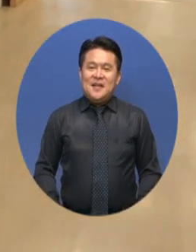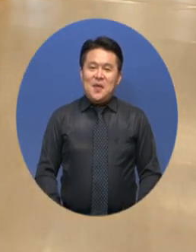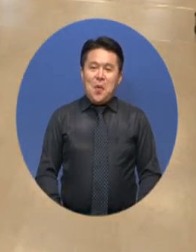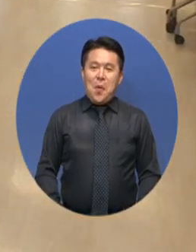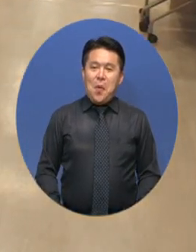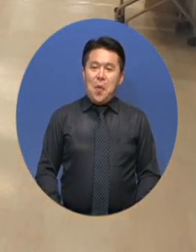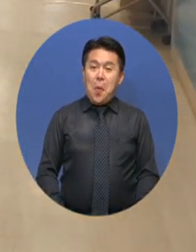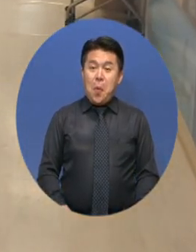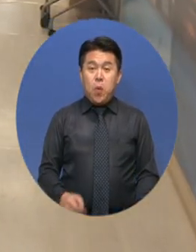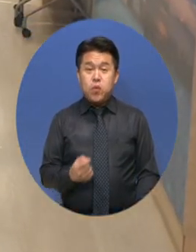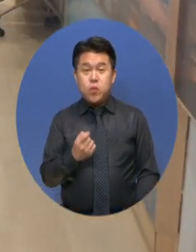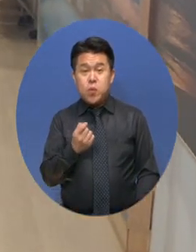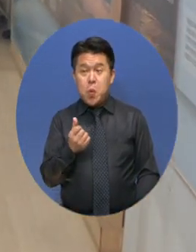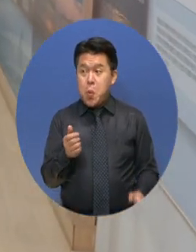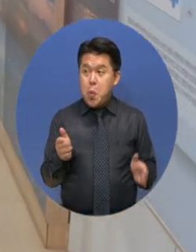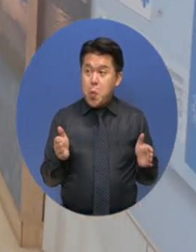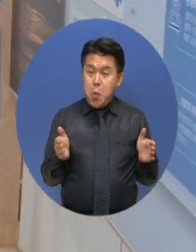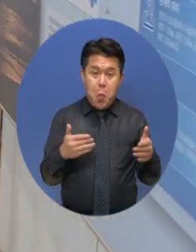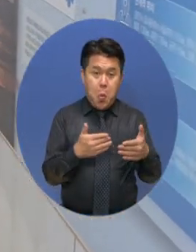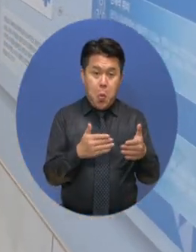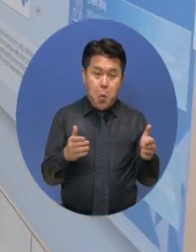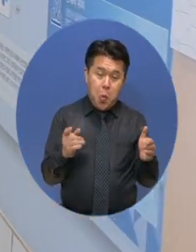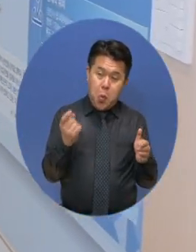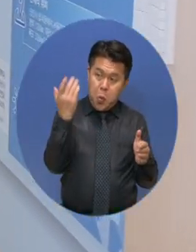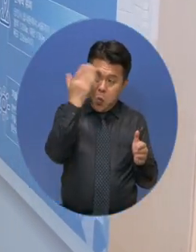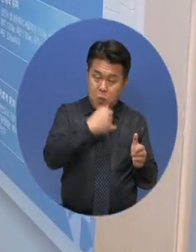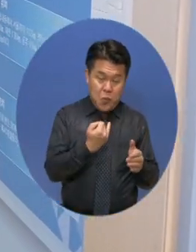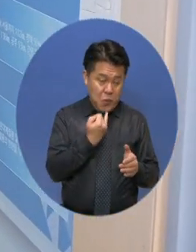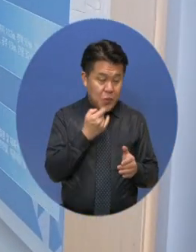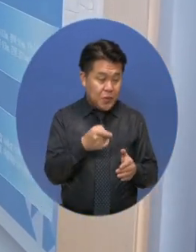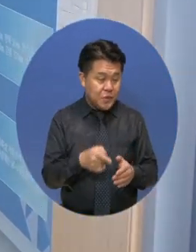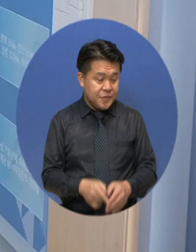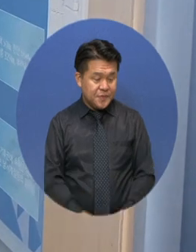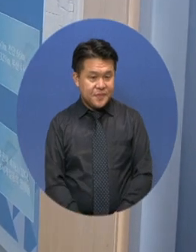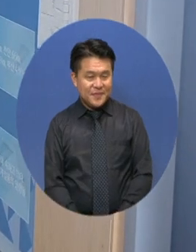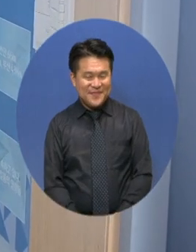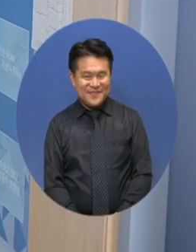넓지는 않지만 깨끗하고 잘 정돈된 모습이었습니다.